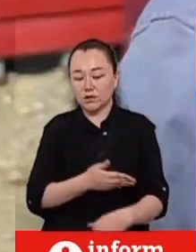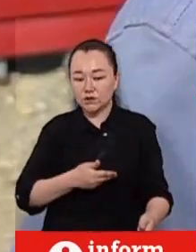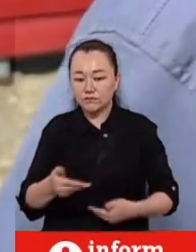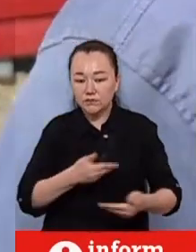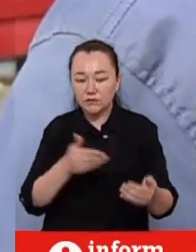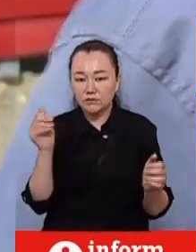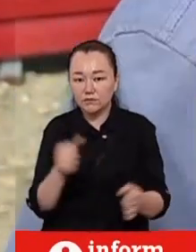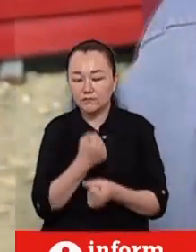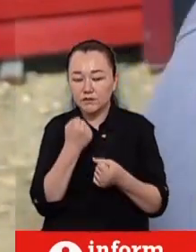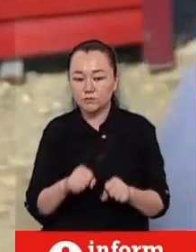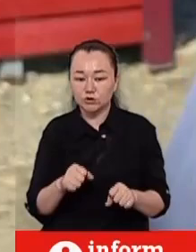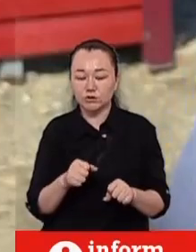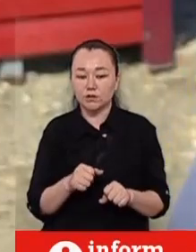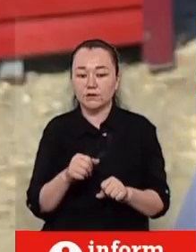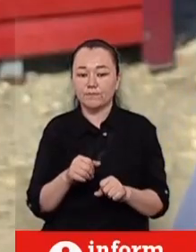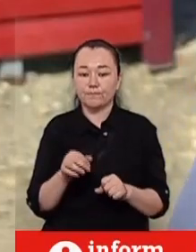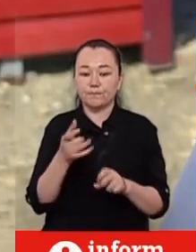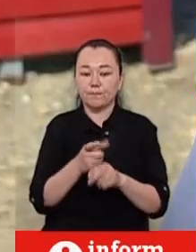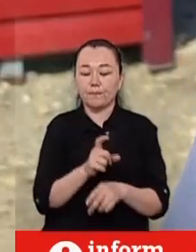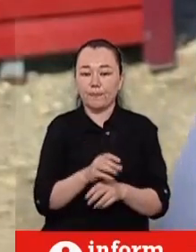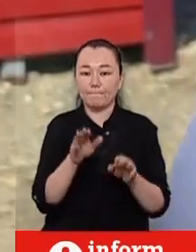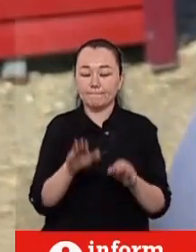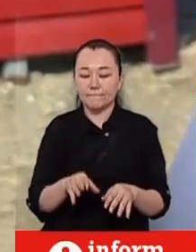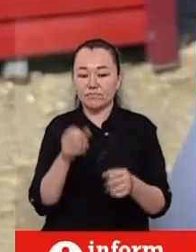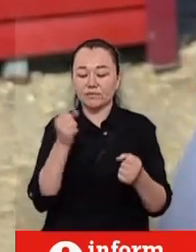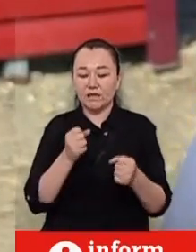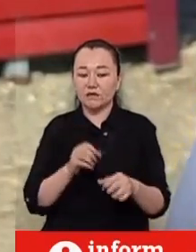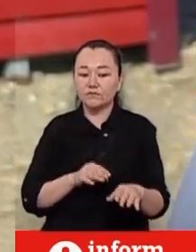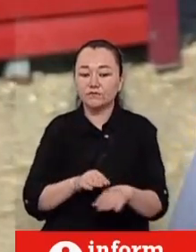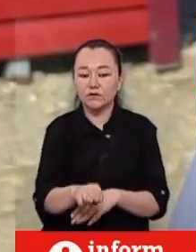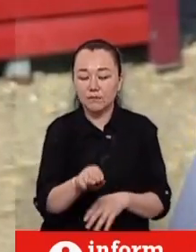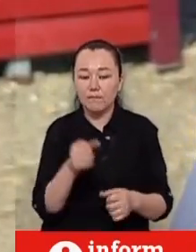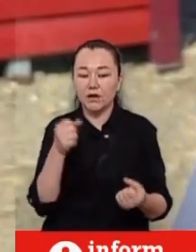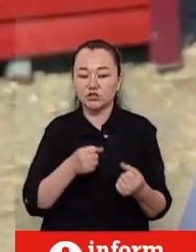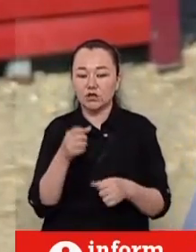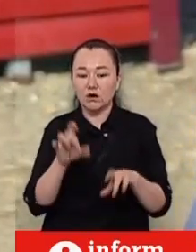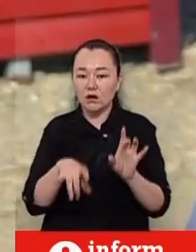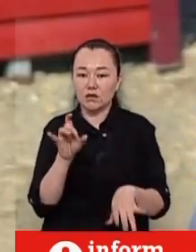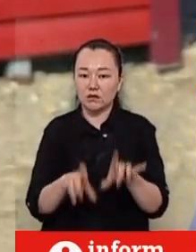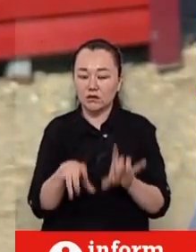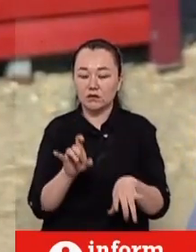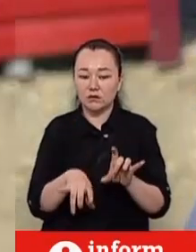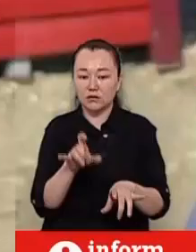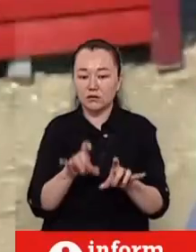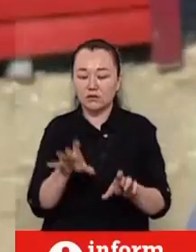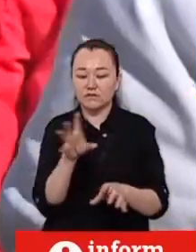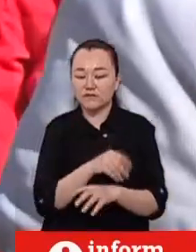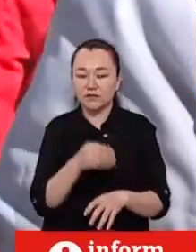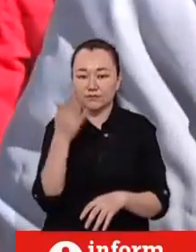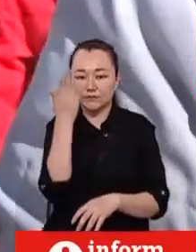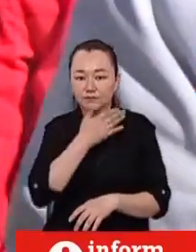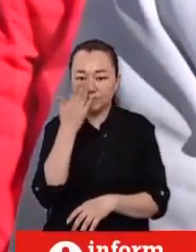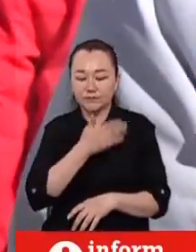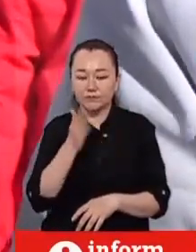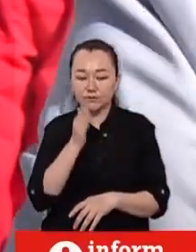болмайды. Мына жеңіл машинамен жүргенде машинаның ходовкасы, доңғалақтар бәрі кетеді.